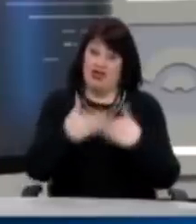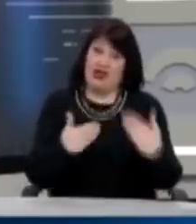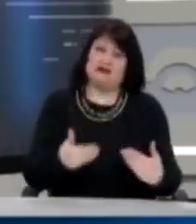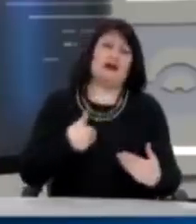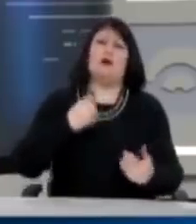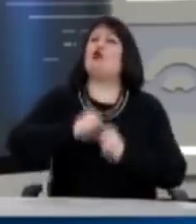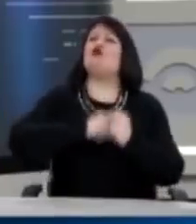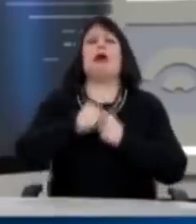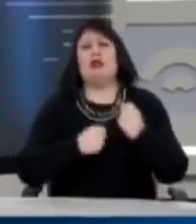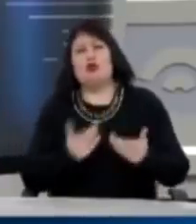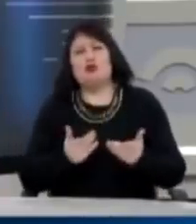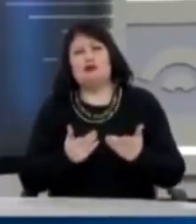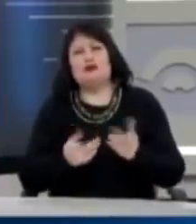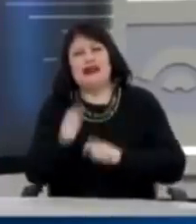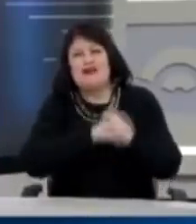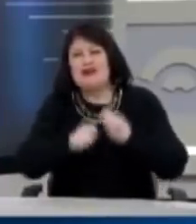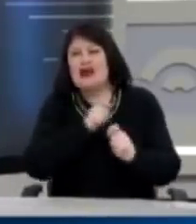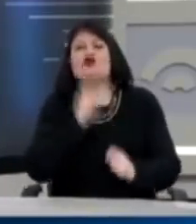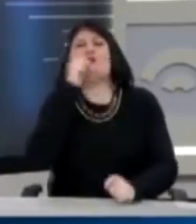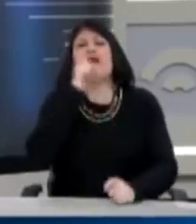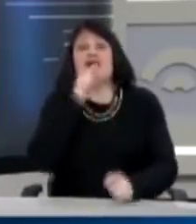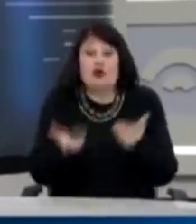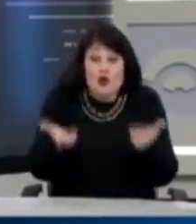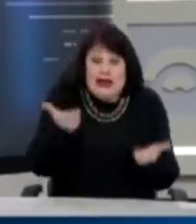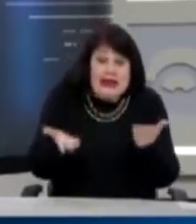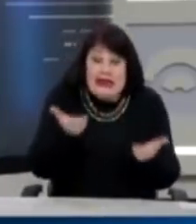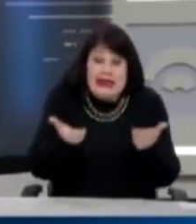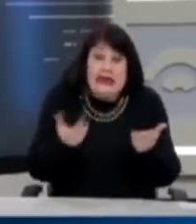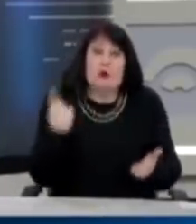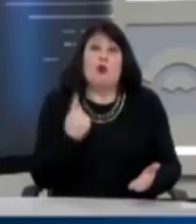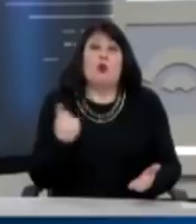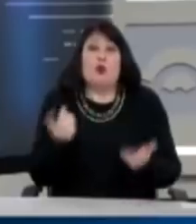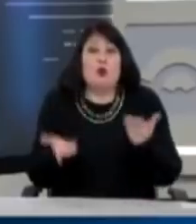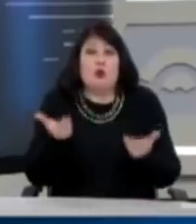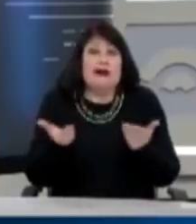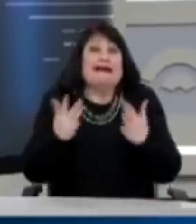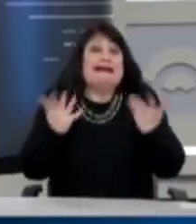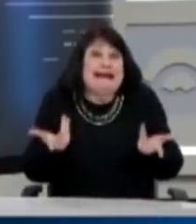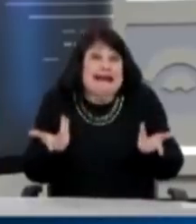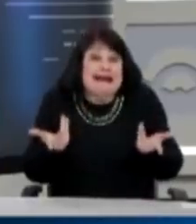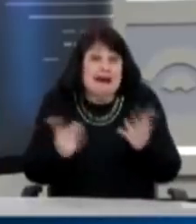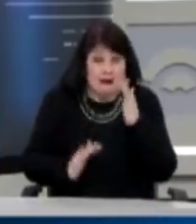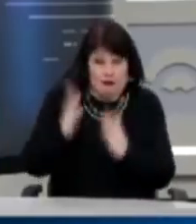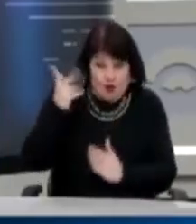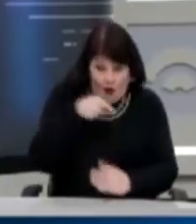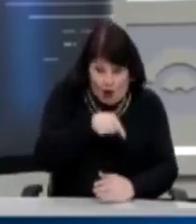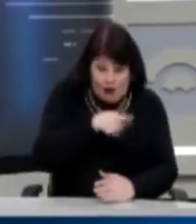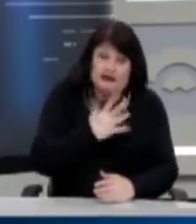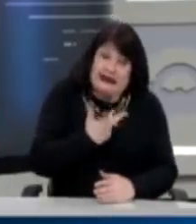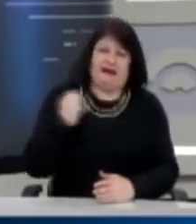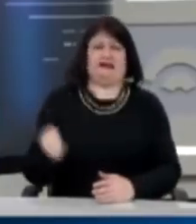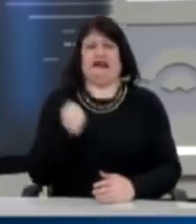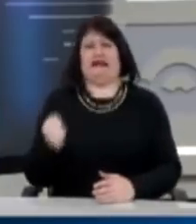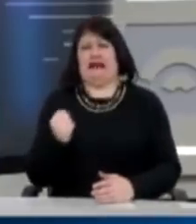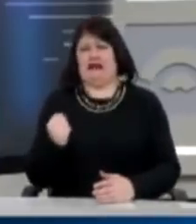και επιχειρείται να στηθεί ένα πλαστό δίλημα, ως συνήθως, το δίλημα πρόοδο-συντήρηση, που δεν